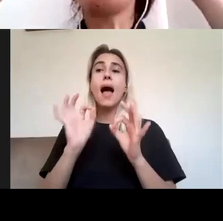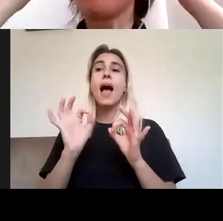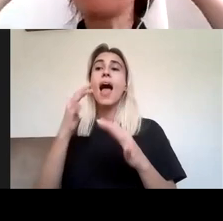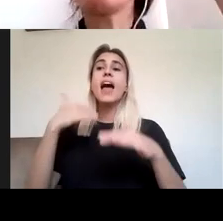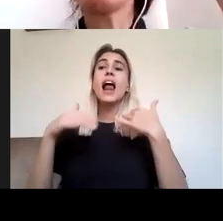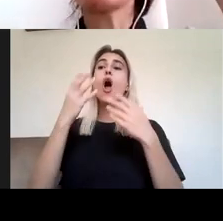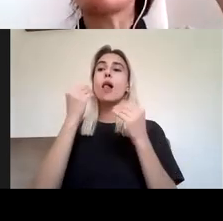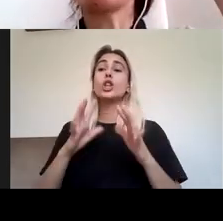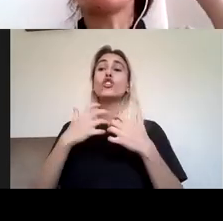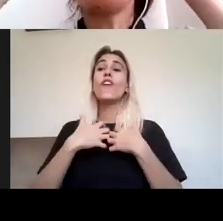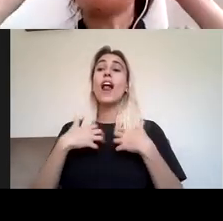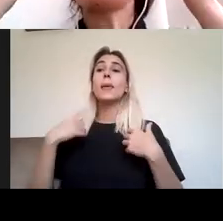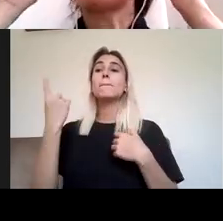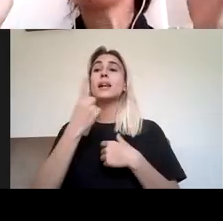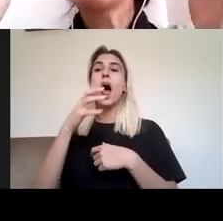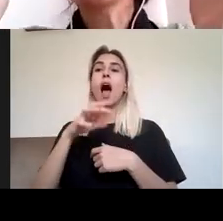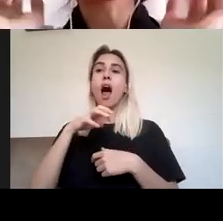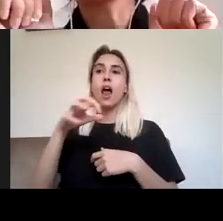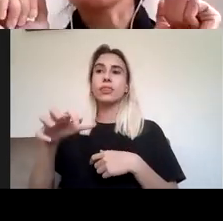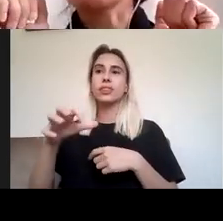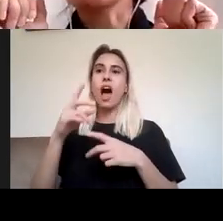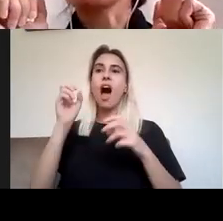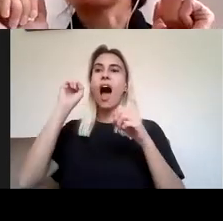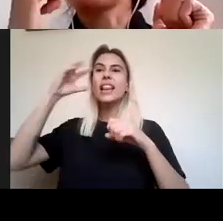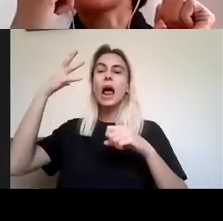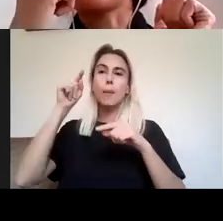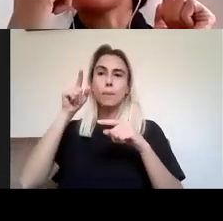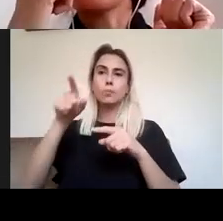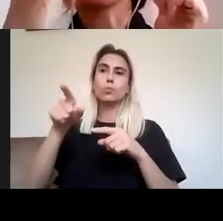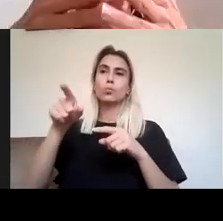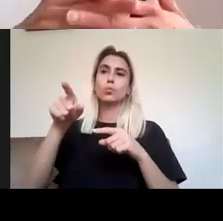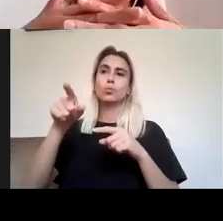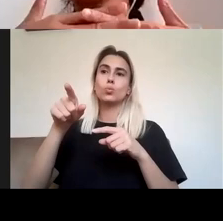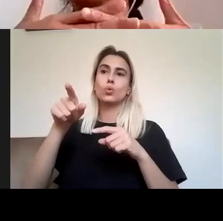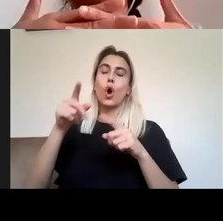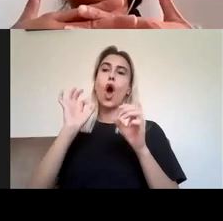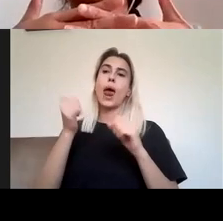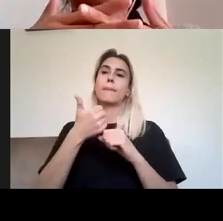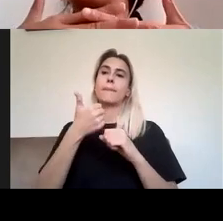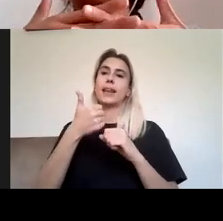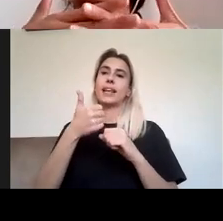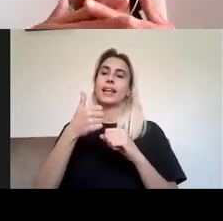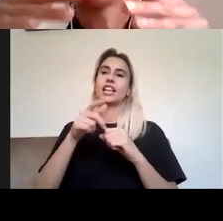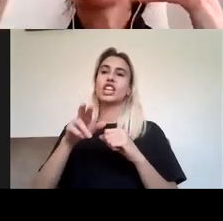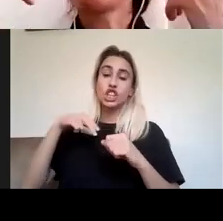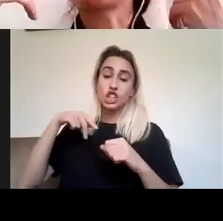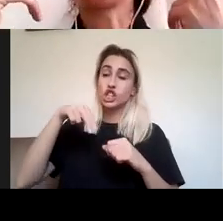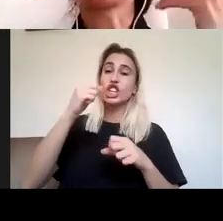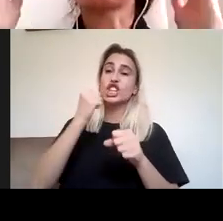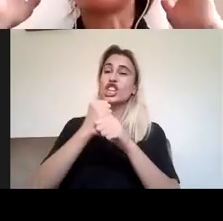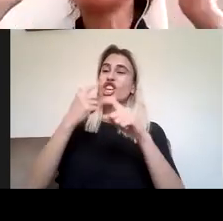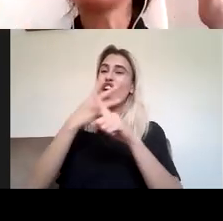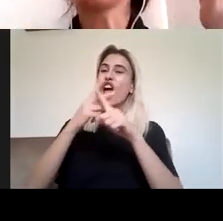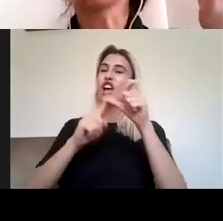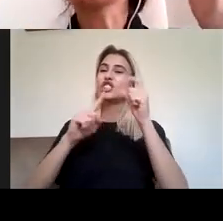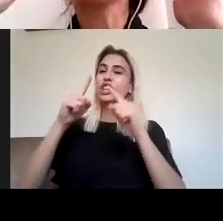olmadan güvenli bir alan, hatta aydınlatma da buna çok önemli. Özellikle geçitlerde falan bu da çok önemli bir